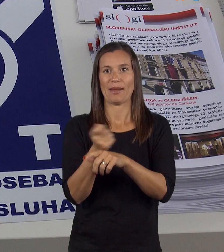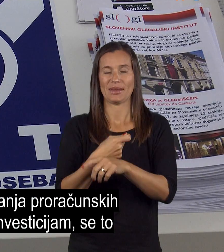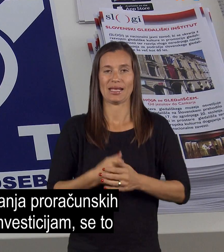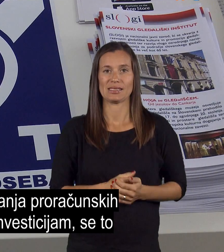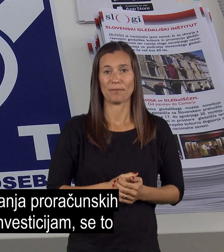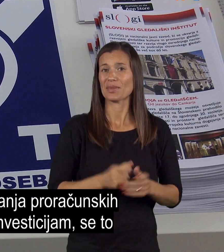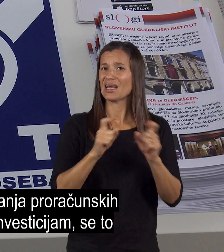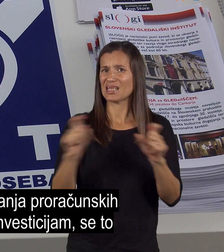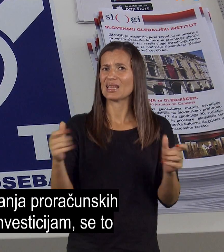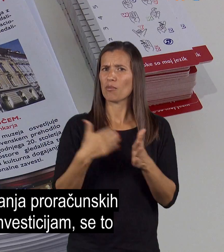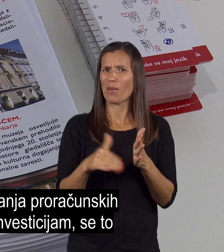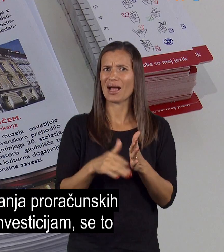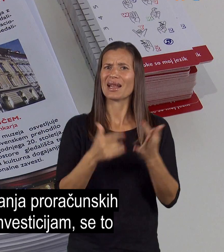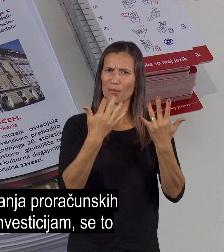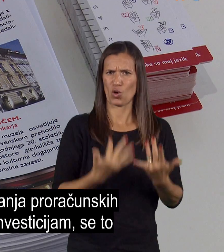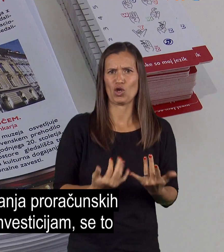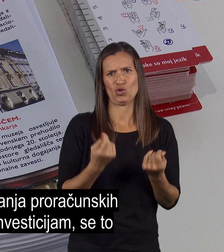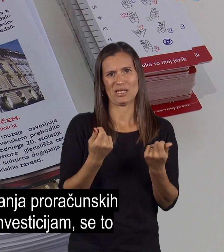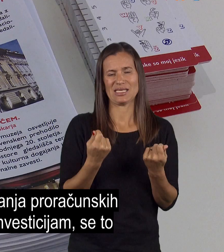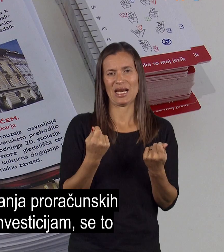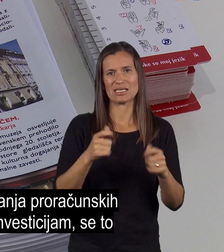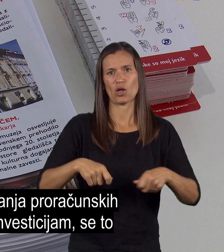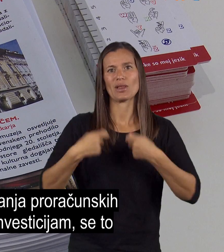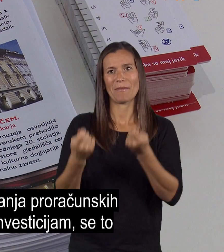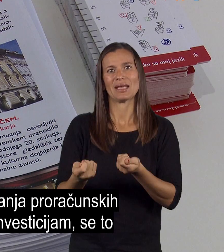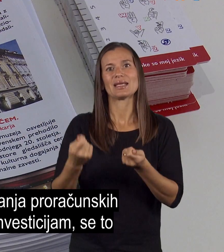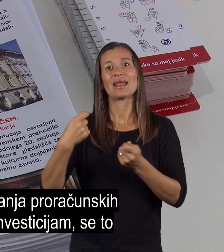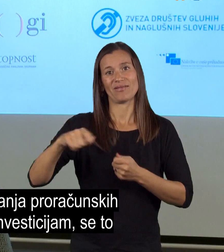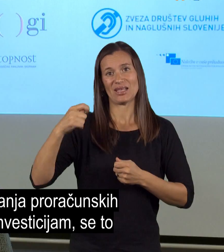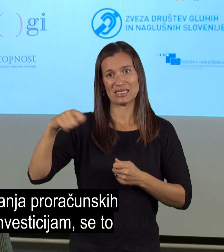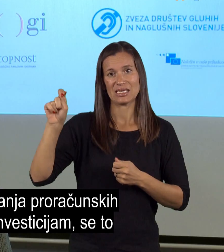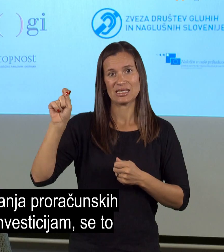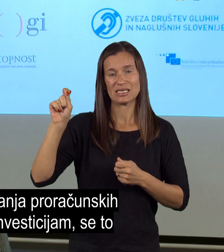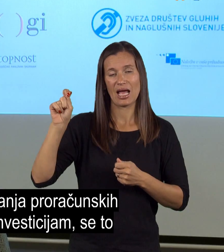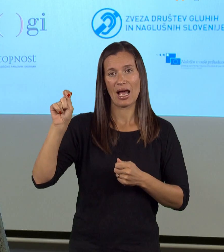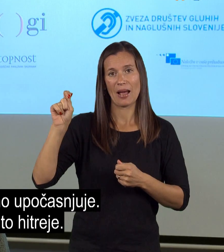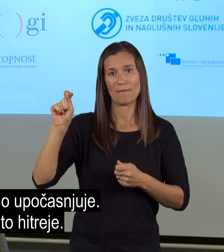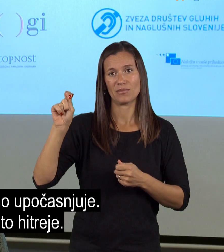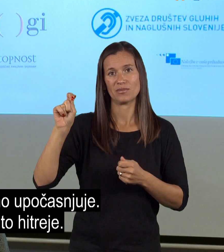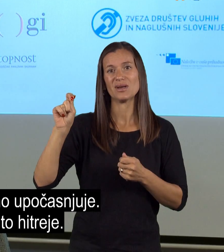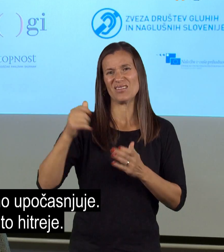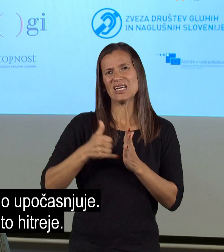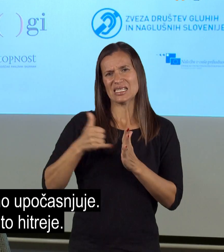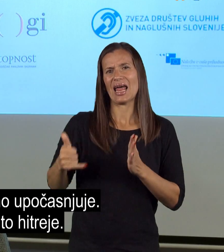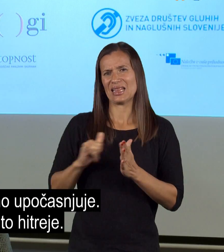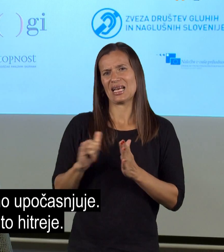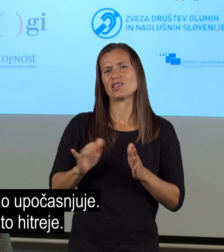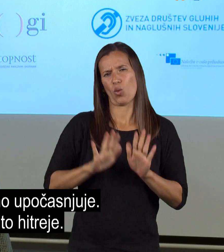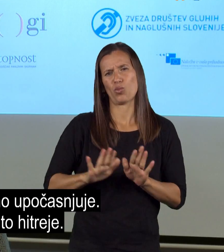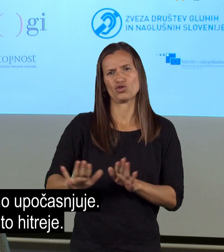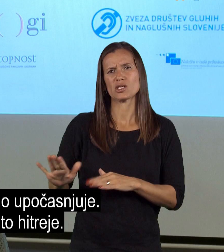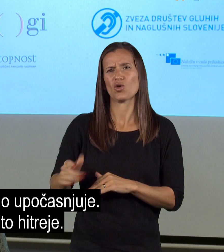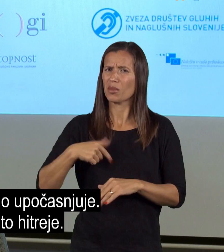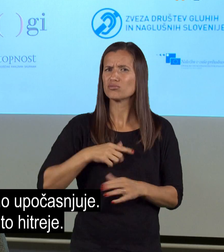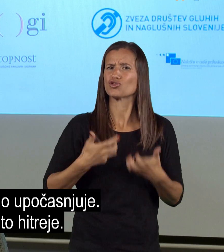Seveda zaradi pomanjkanja proračunskih sredstev namenjenim investicijam bistveno v zadnjih letih upočasnjuje. Želeli bi,